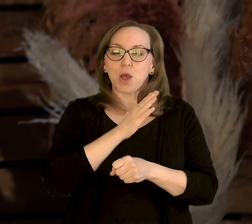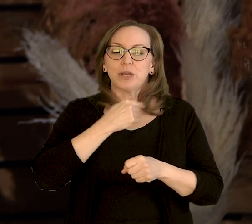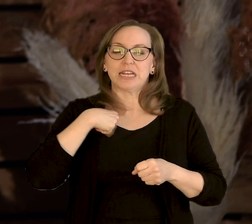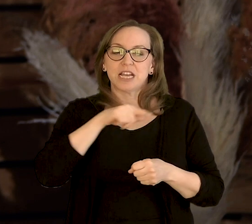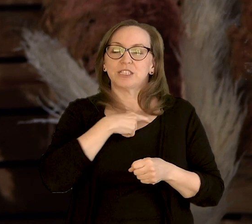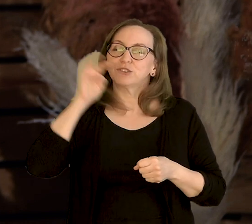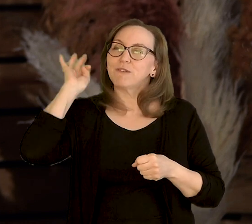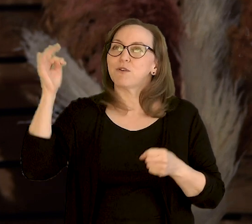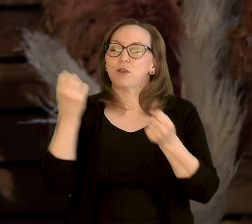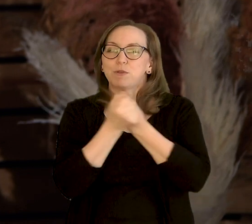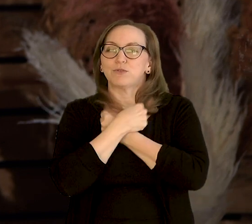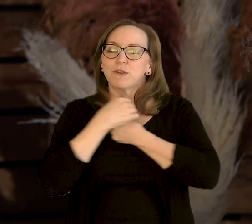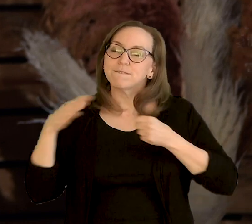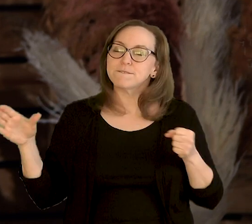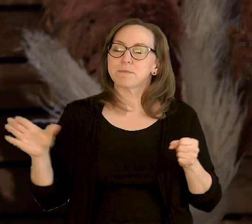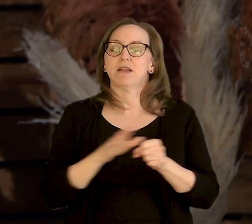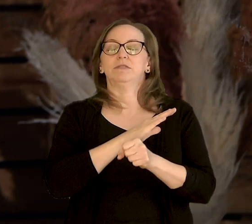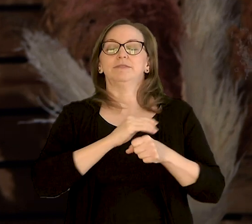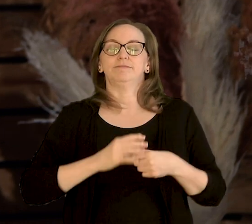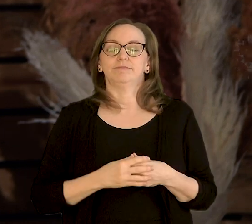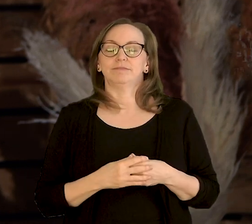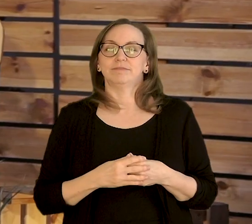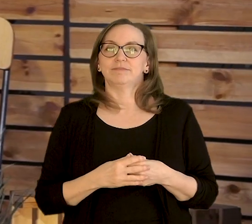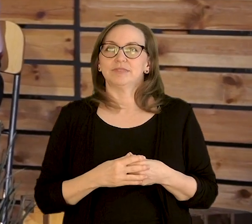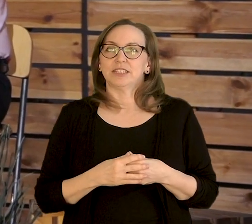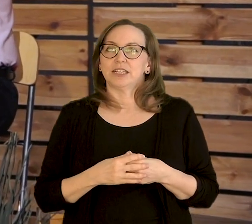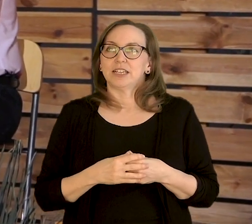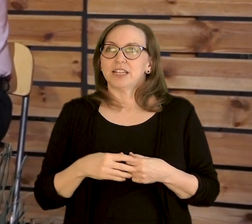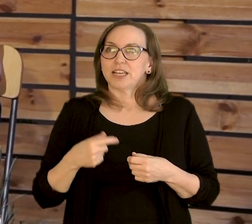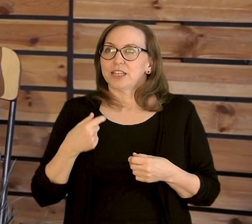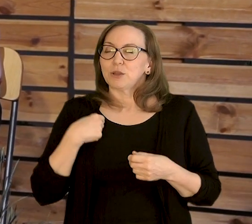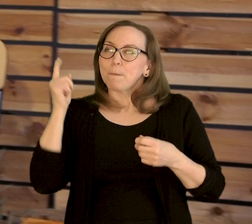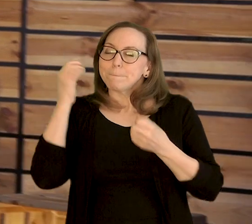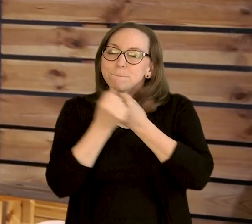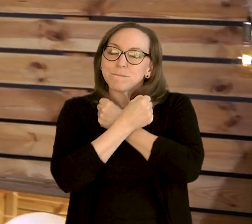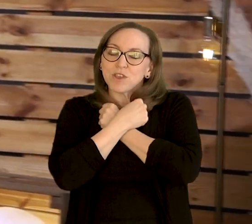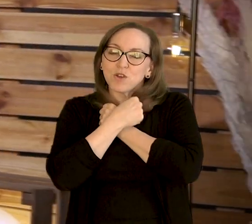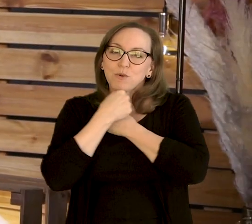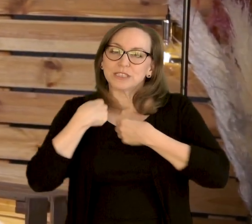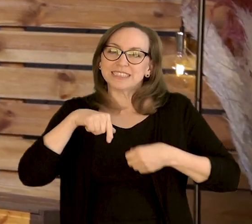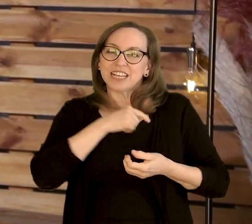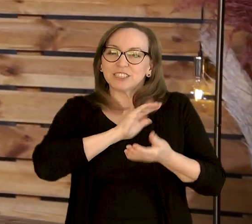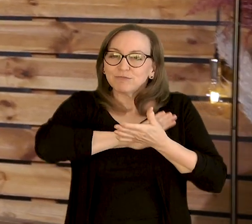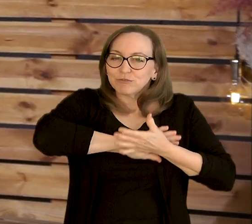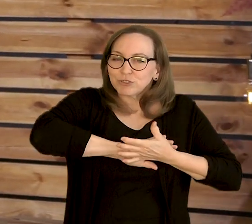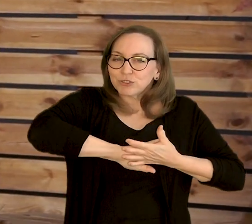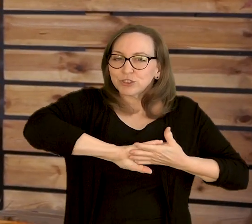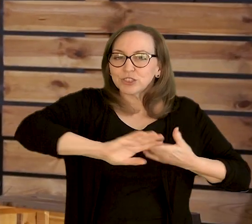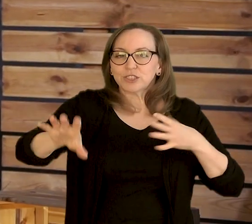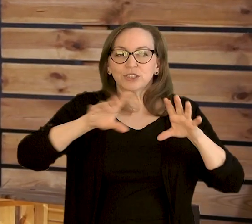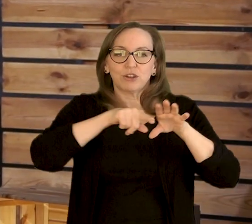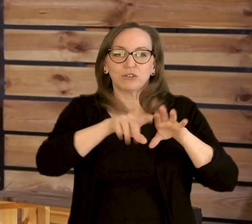swoją miłością. Niech ta miłość wypłucze z nas wszystko to, co oddziela nas od